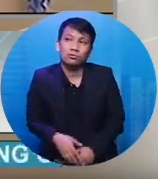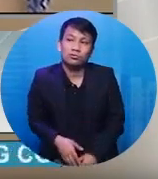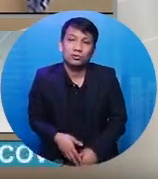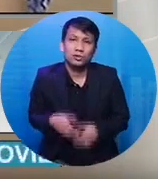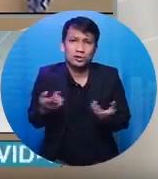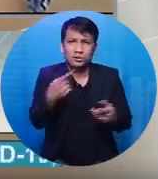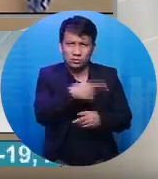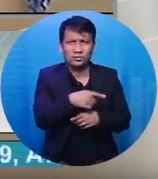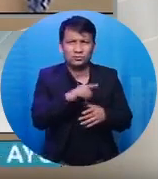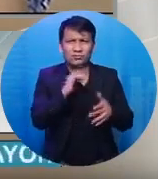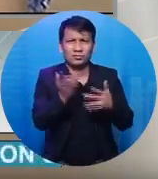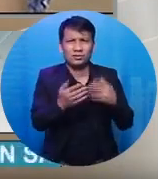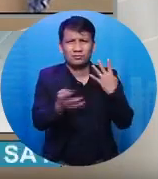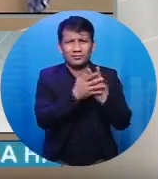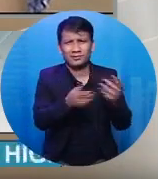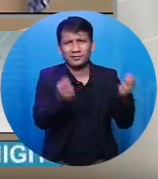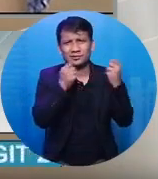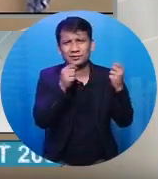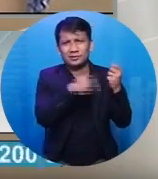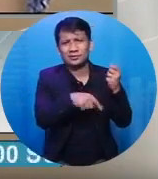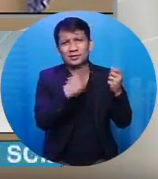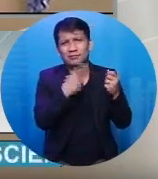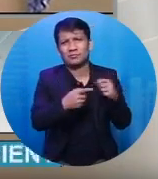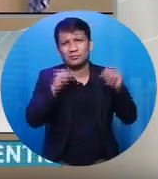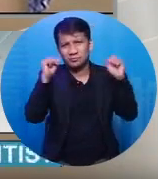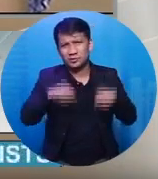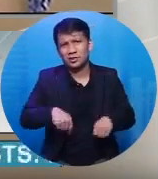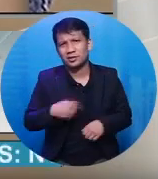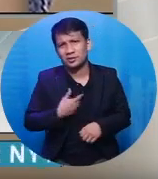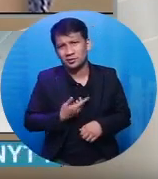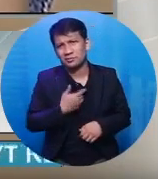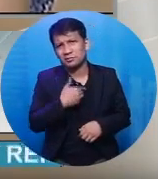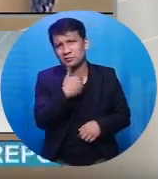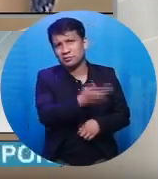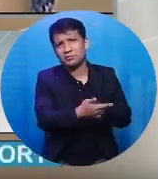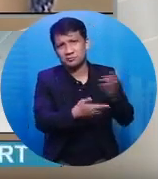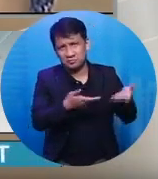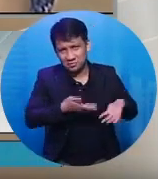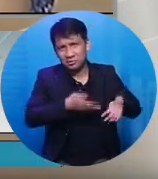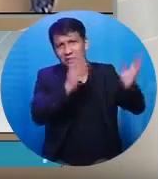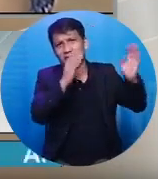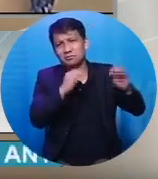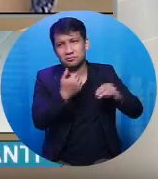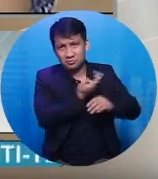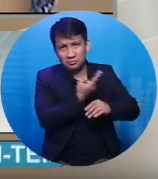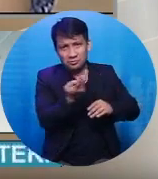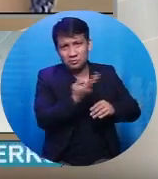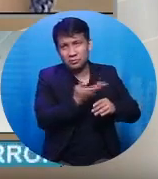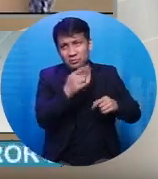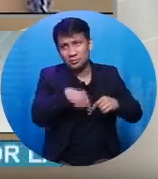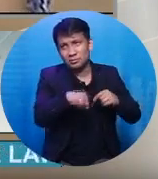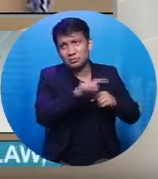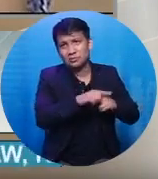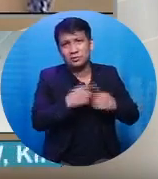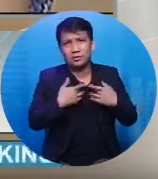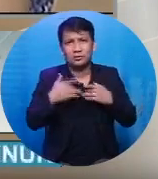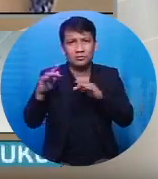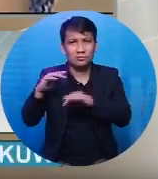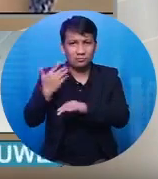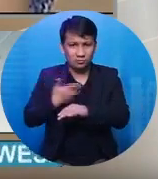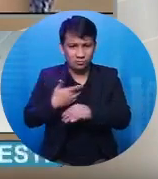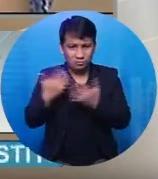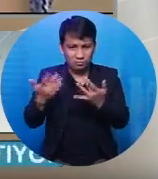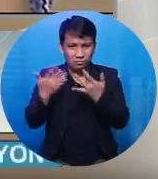Makulong ka na lang. Total, kayang-kaya mo eh. Kayang-kaya ninyo. At saka kawawa yung mga anak